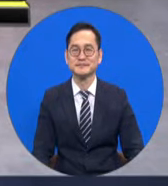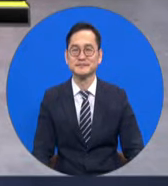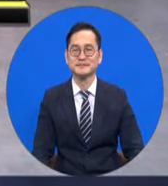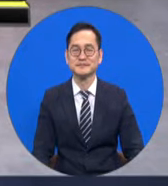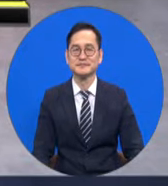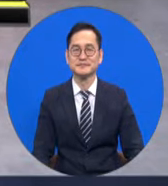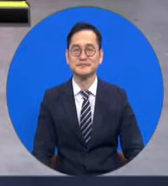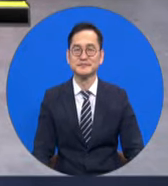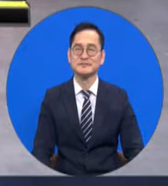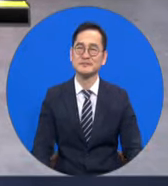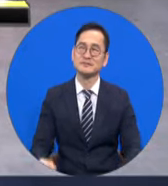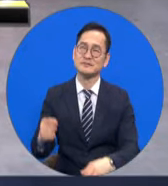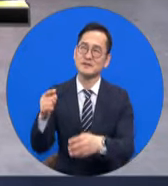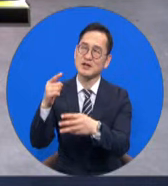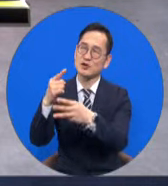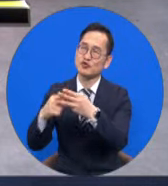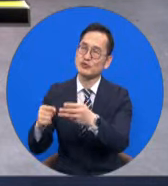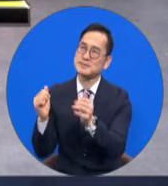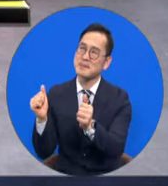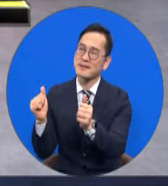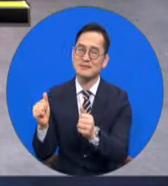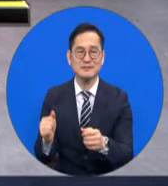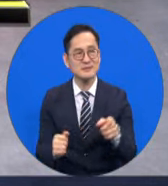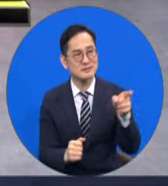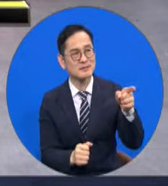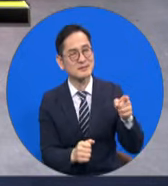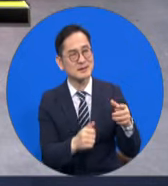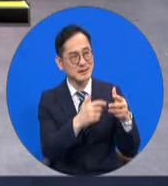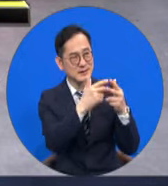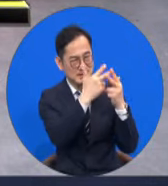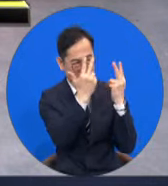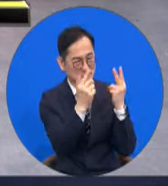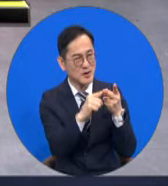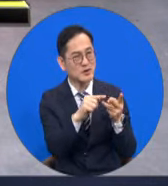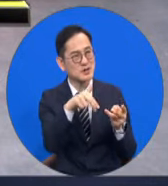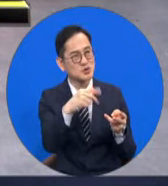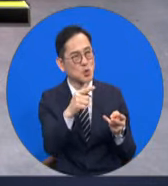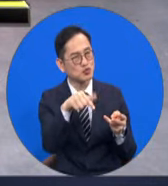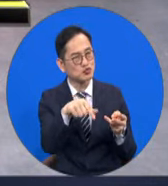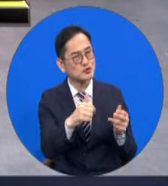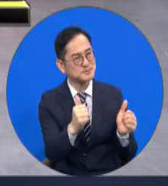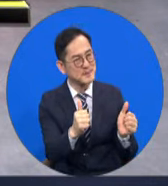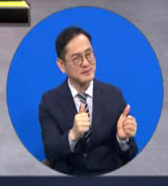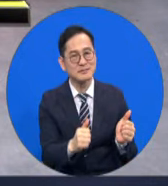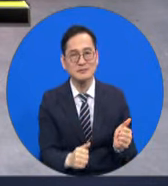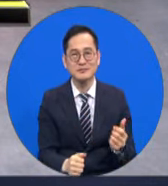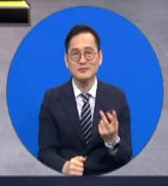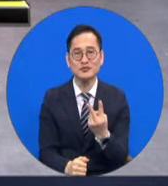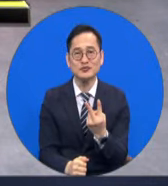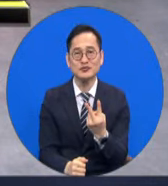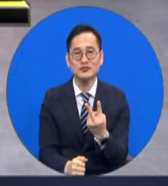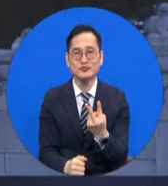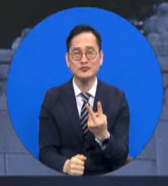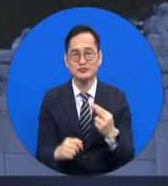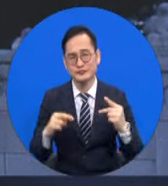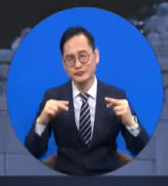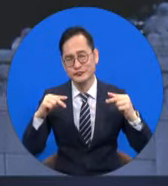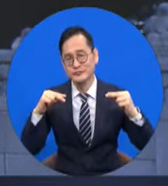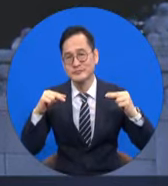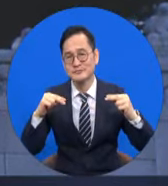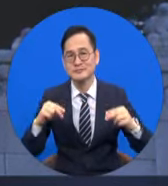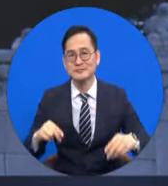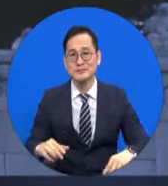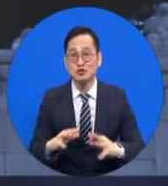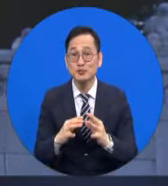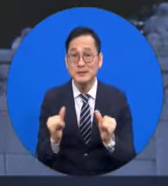정권 심판이냐, 2조 심판이냐, 총선을 달군 심판론. 과연 우리 유권자들은, 국민들은